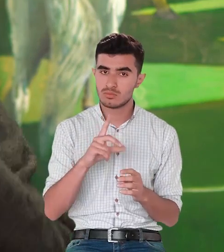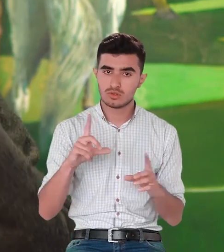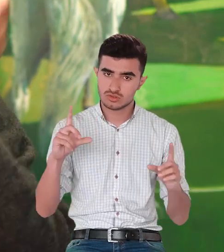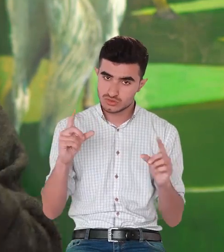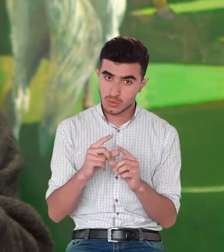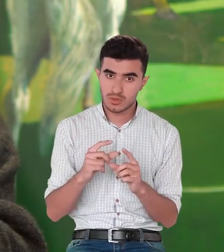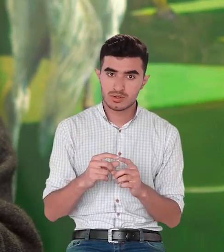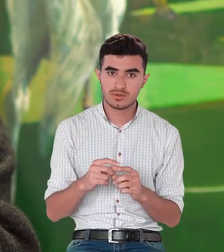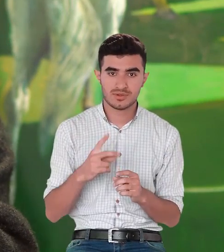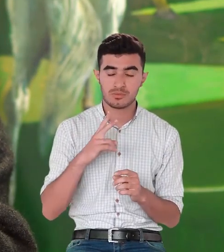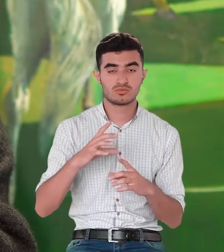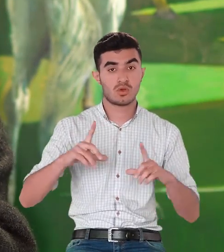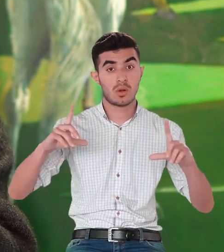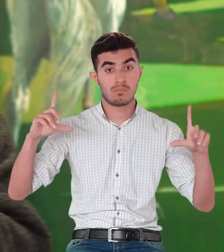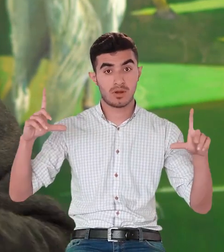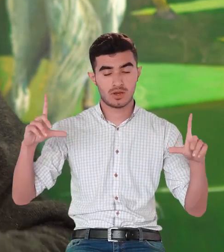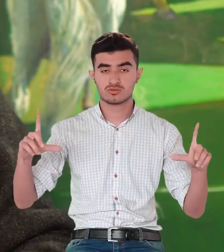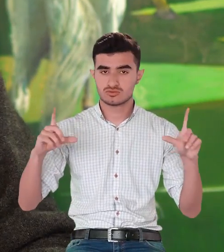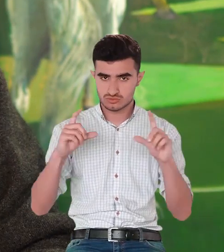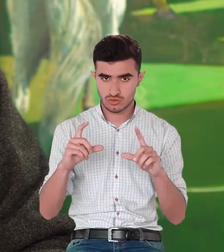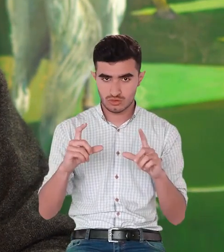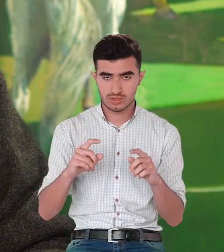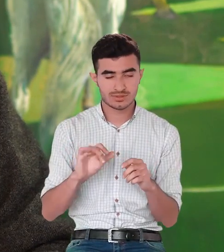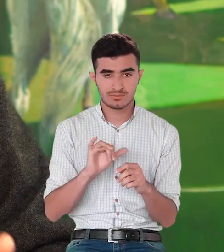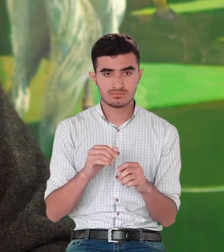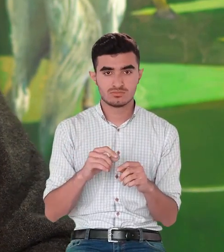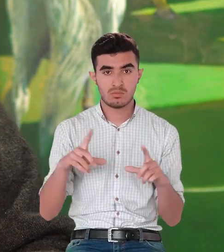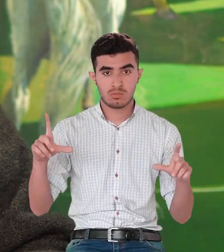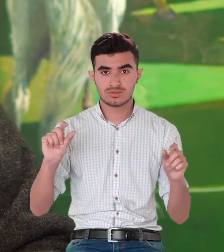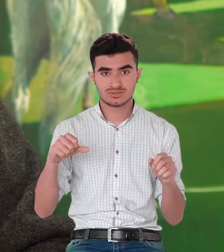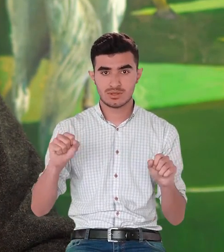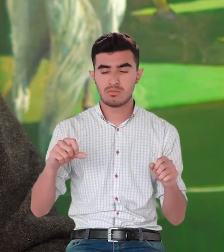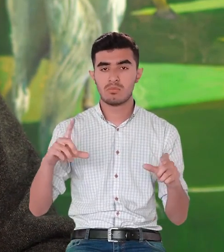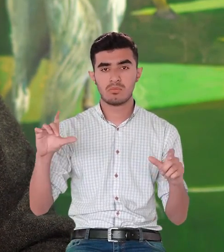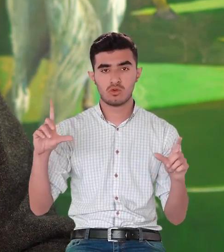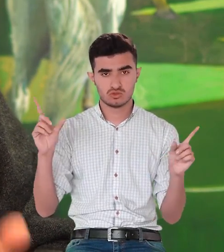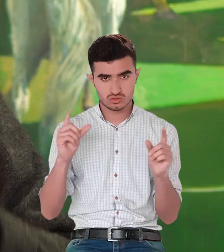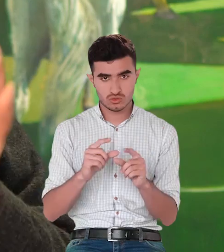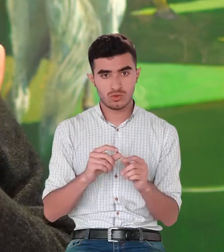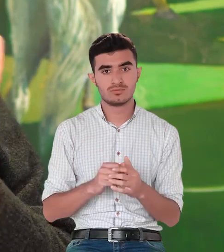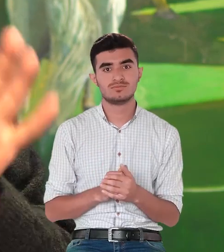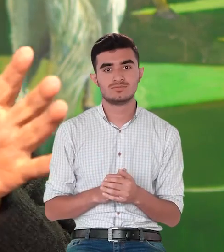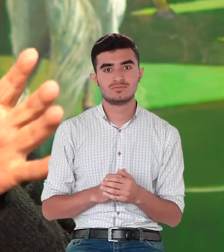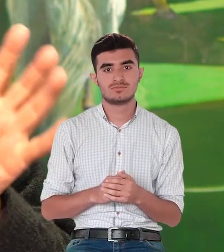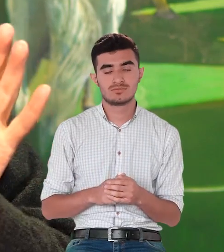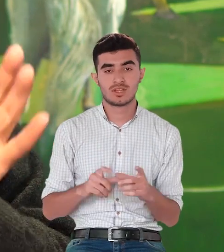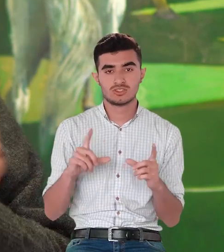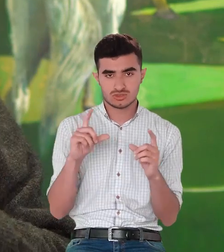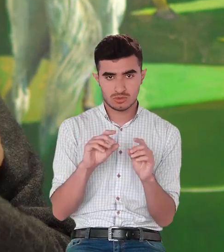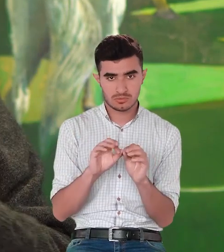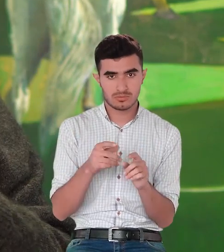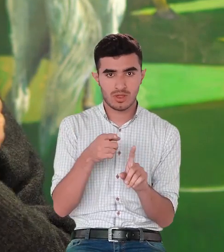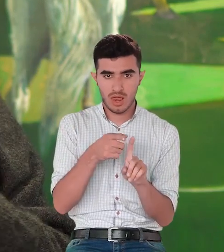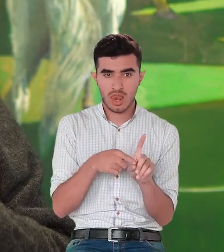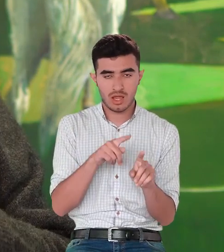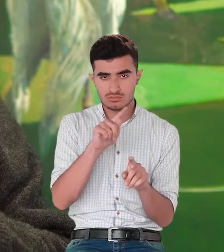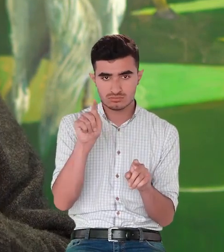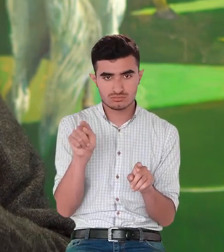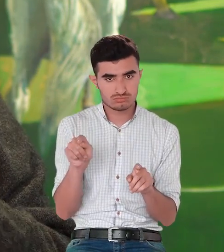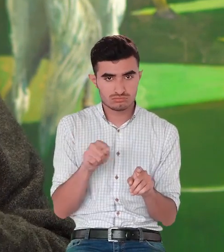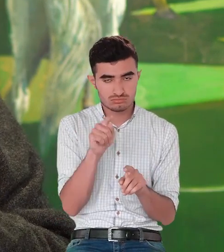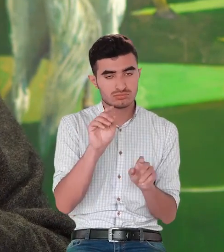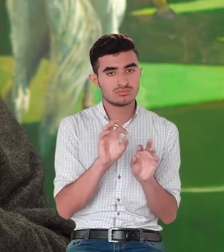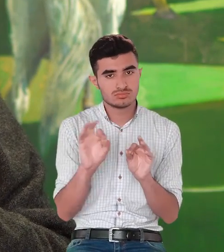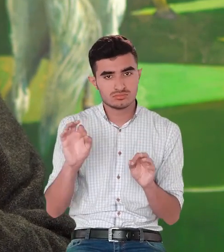بنایا نا تو اس کو چھوٹا کر سکتے، بالکل وہ اسٹیمپ کا سائز وہ ٹھیک تھا، اس کی لائنیں کلیئر، اس میں کوئی وہ